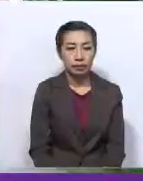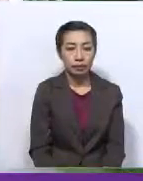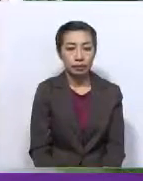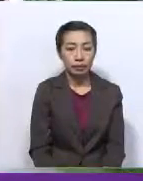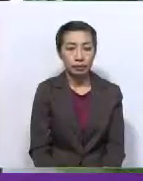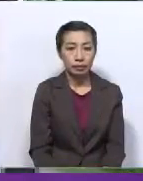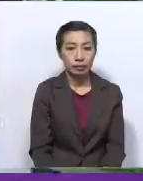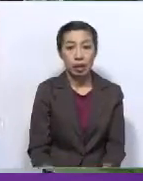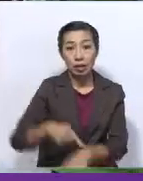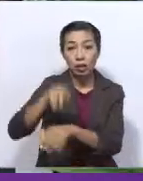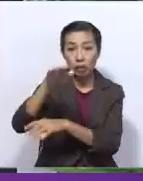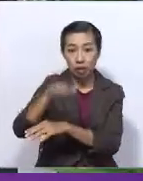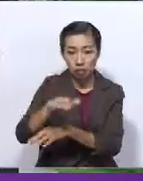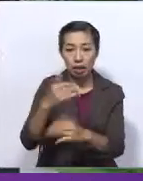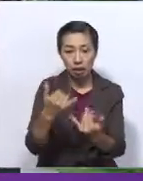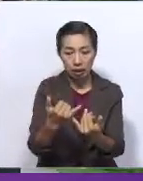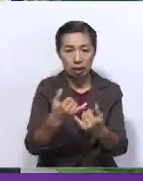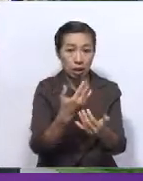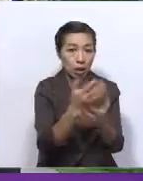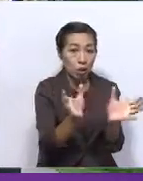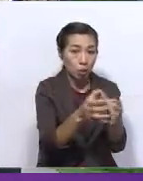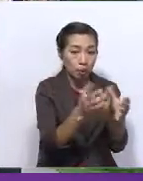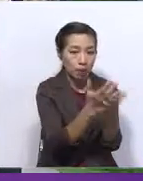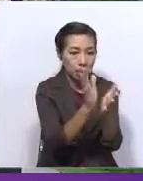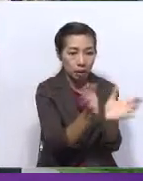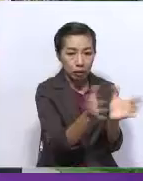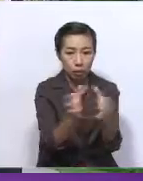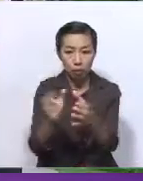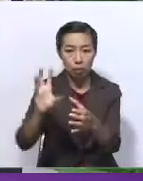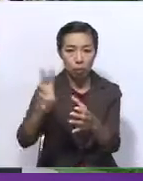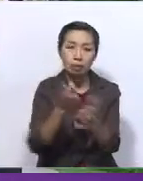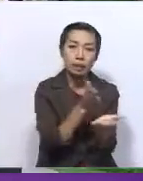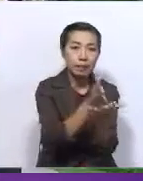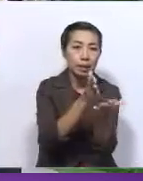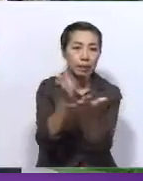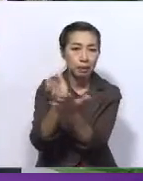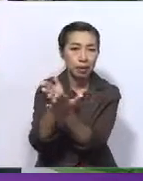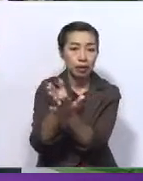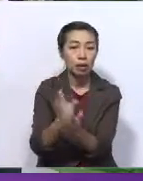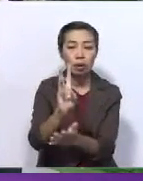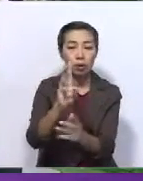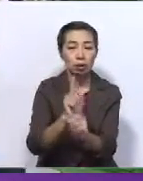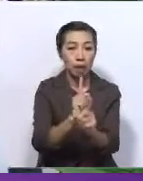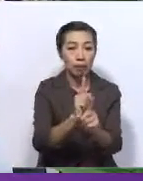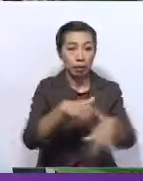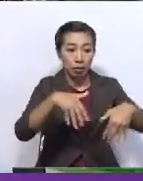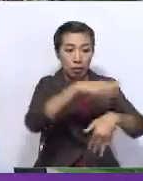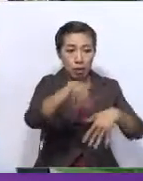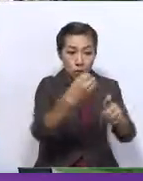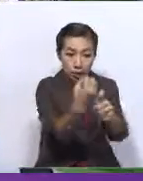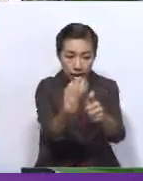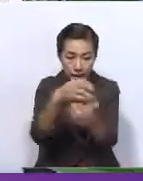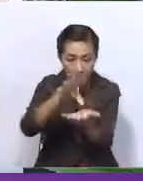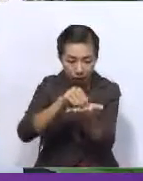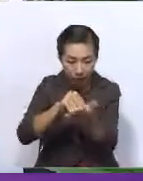ค่ะและในช่วงบ่ายนะคะจะมีการแบ่งกลุ่มออกเป็น6ยุทธศาสตร์ชาตินะคะซึ่งทุกข้อเสนอแนะของพี่น้องประชาชนค่ะจะถูกรวบรวมน